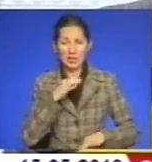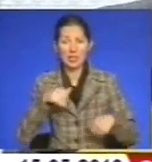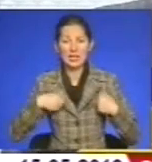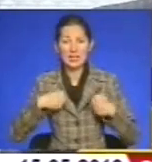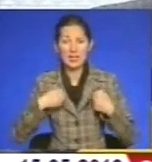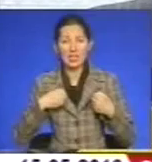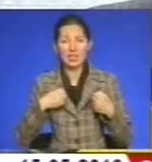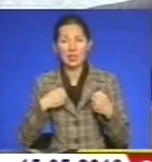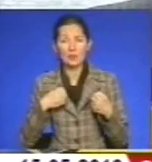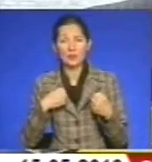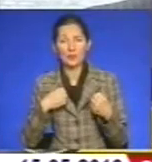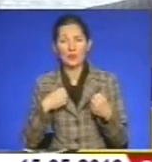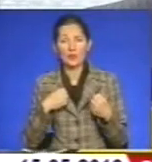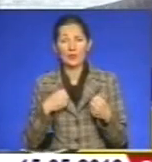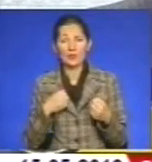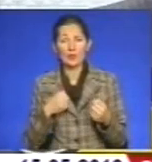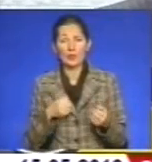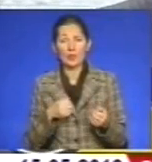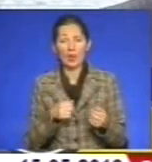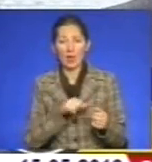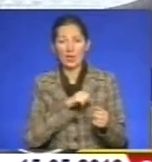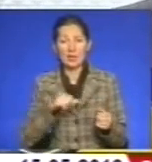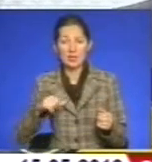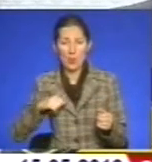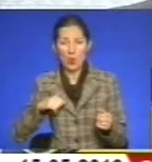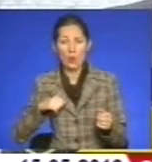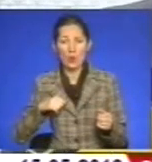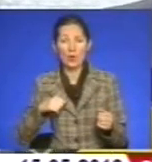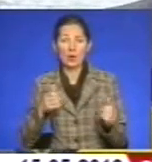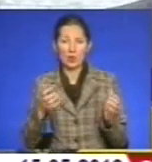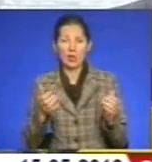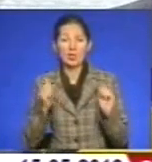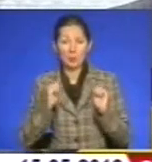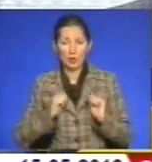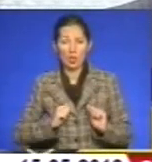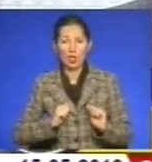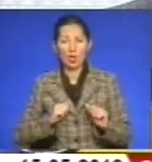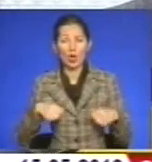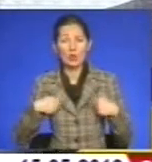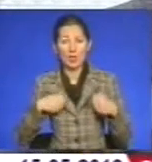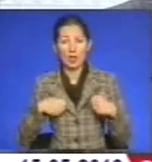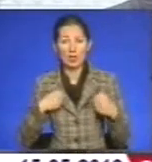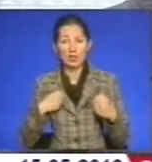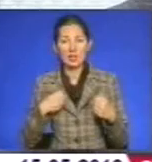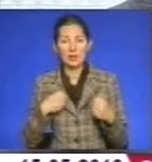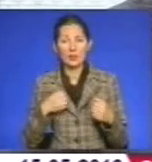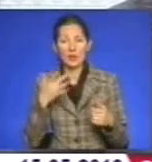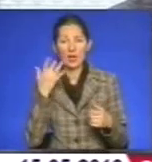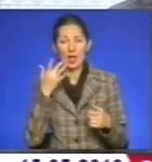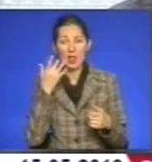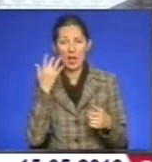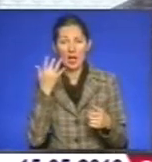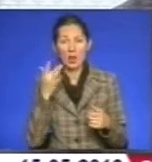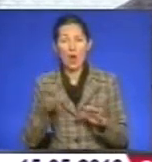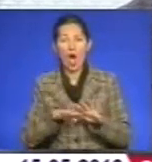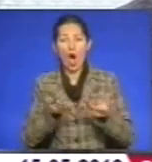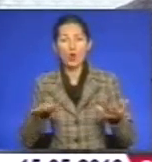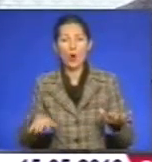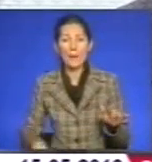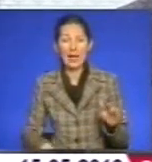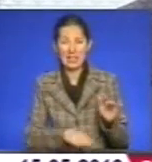старатися вибратися самому, набратися спокою і старатися легкими рухами